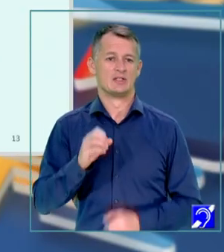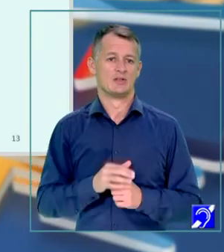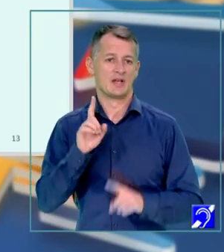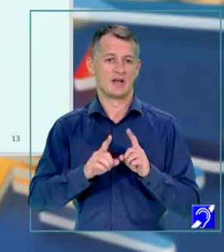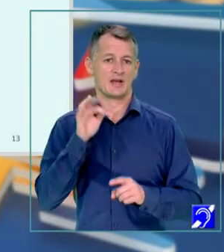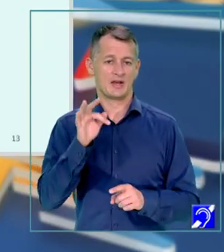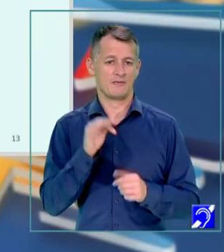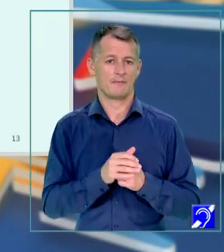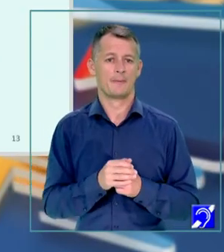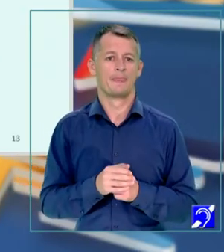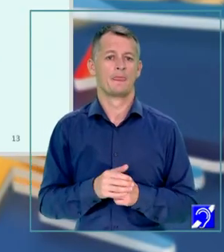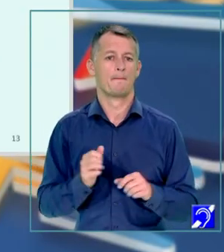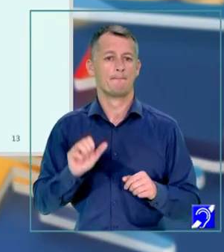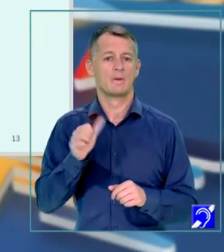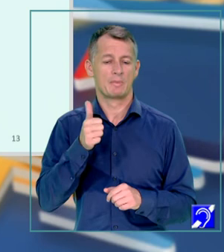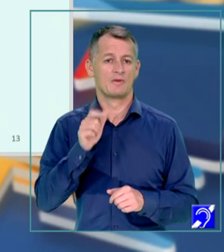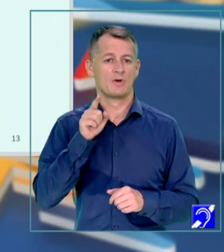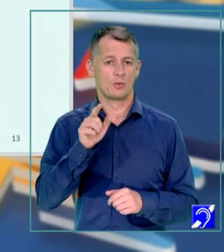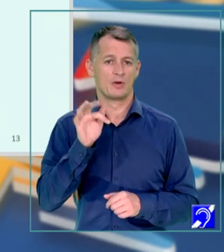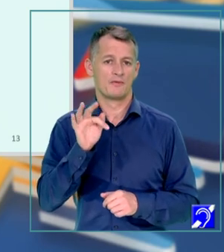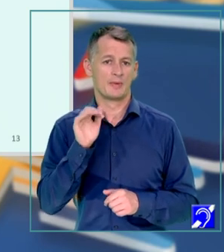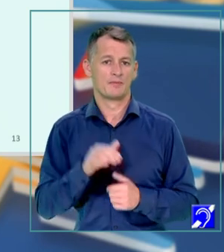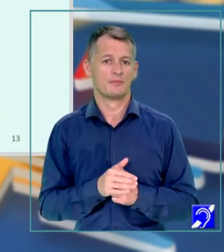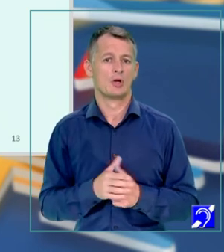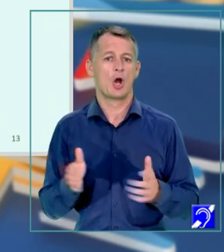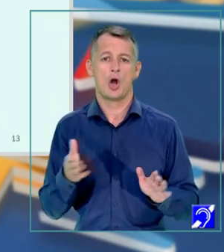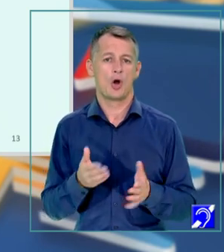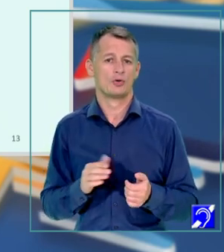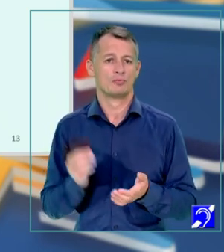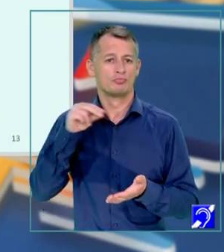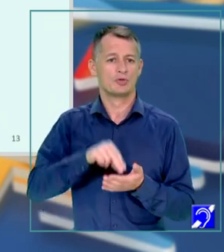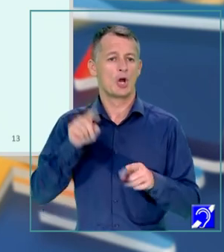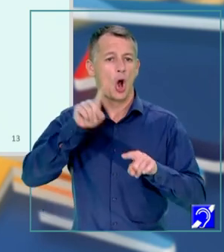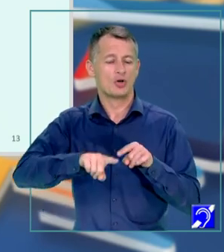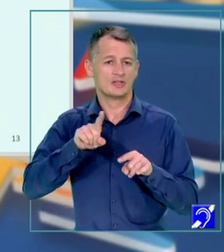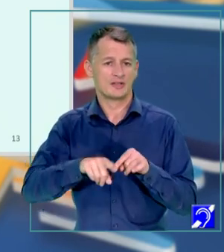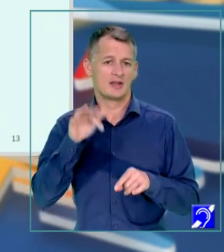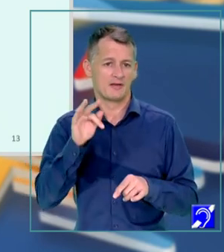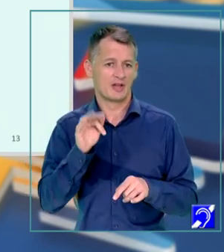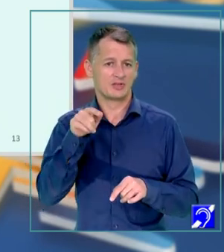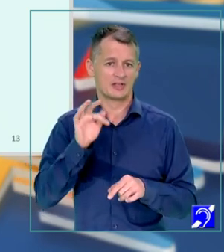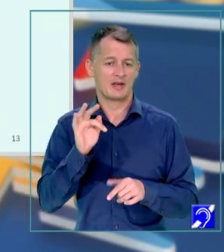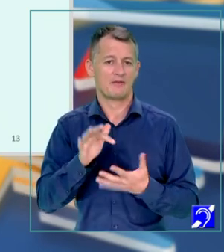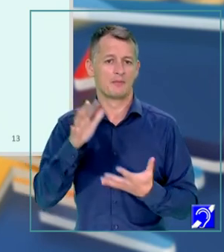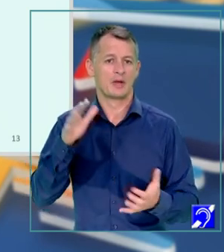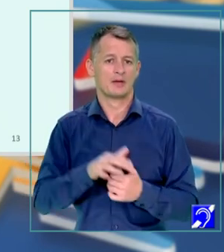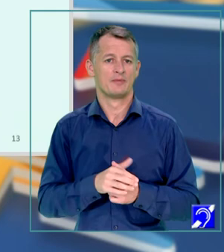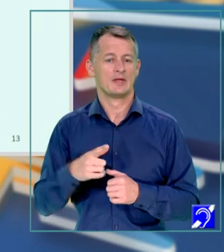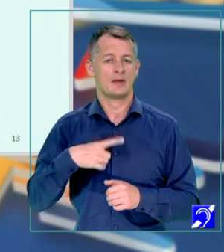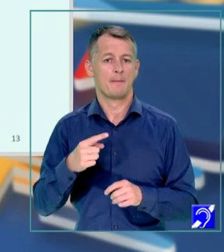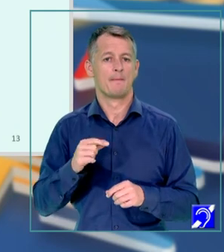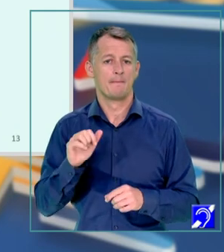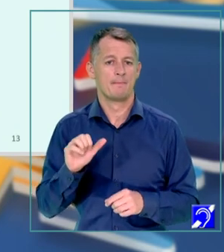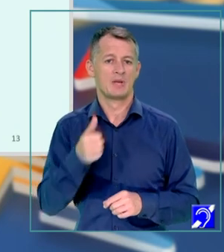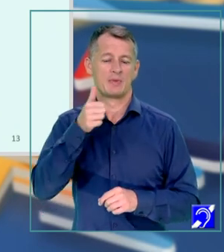fi este o primitivă a lui f mic orice funcție obținută prin adăugarea unei constante la această funcție mare este de asemenea o primitivă a lui